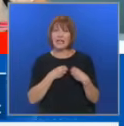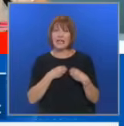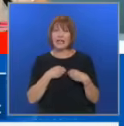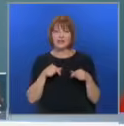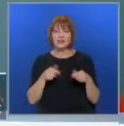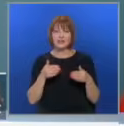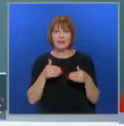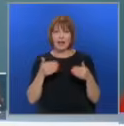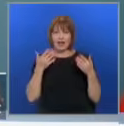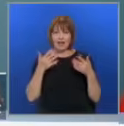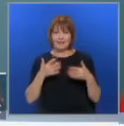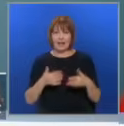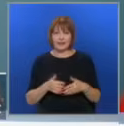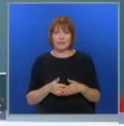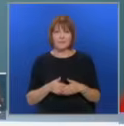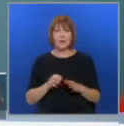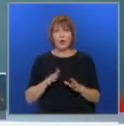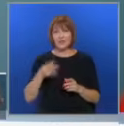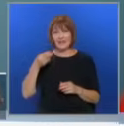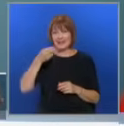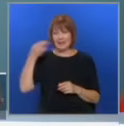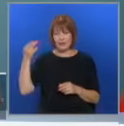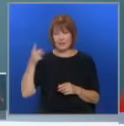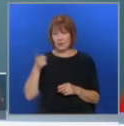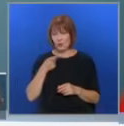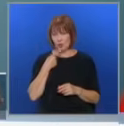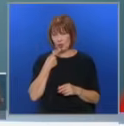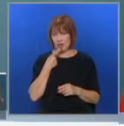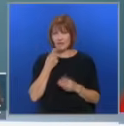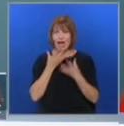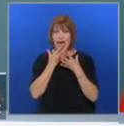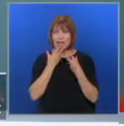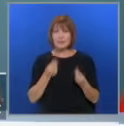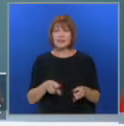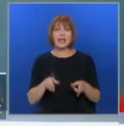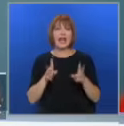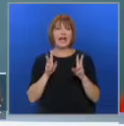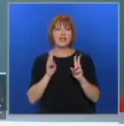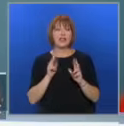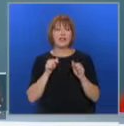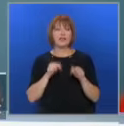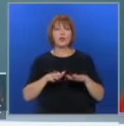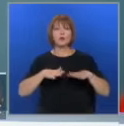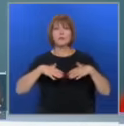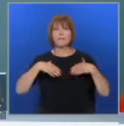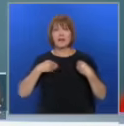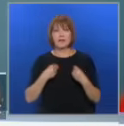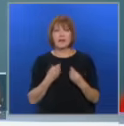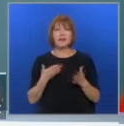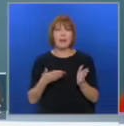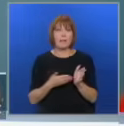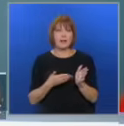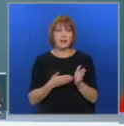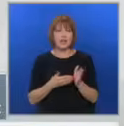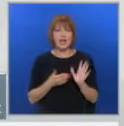вечер. Добър вечер. Освен темите, които вие вече отбелязахте, липсата на решение до момента в този парламент явно е причина